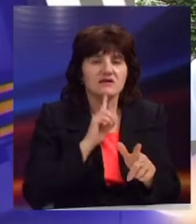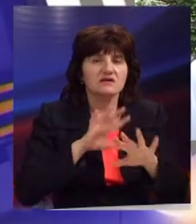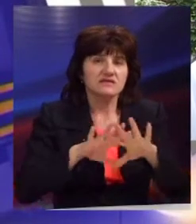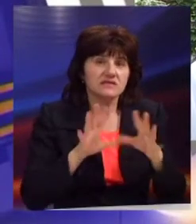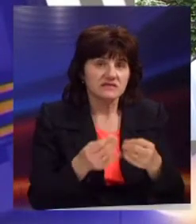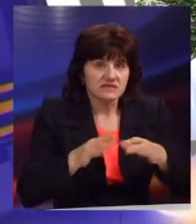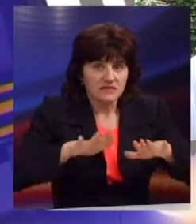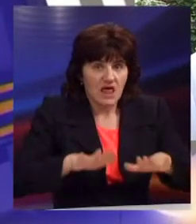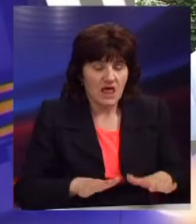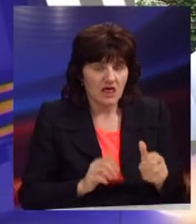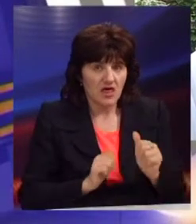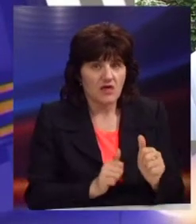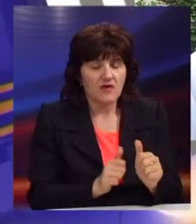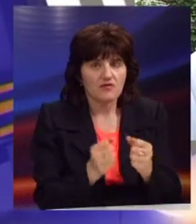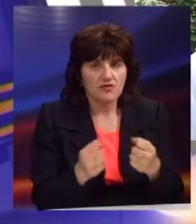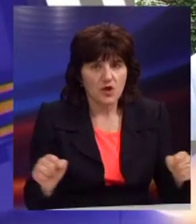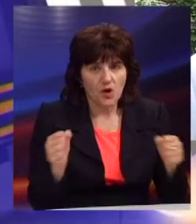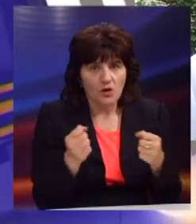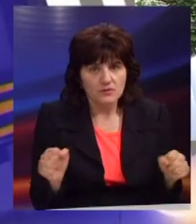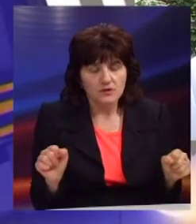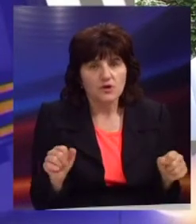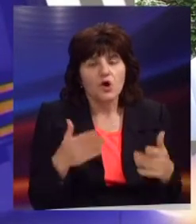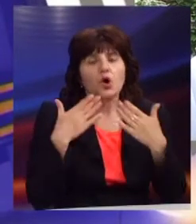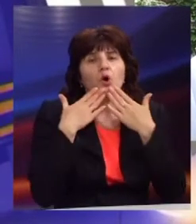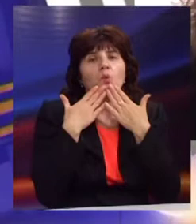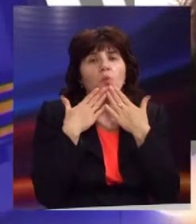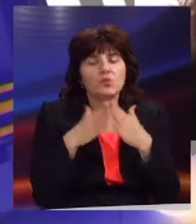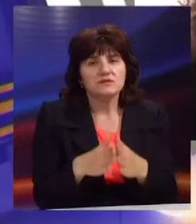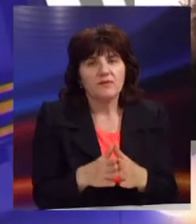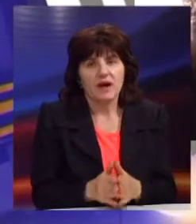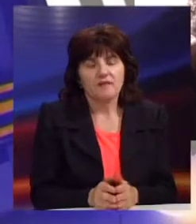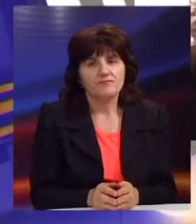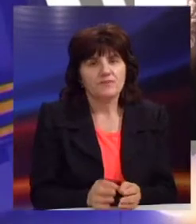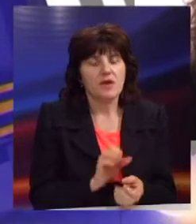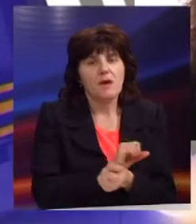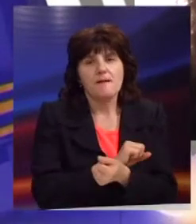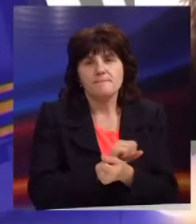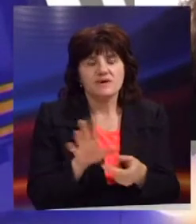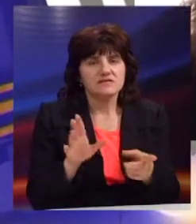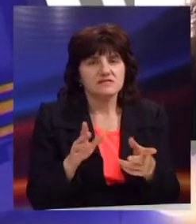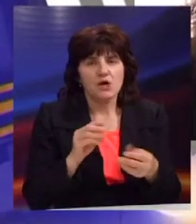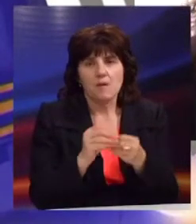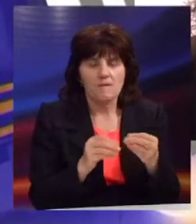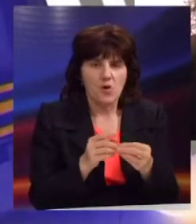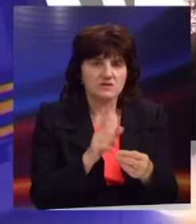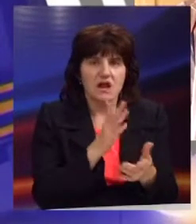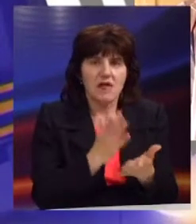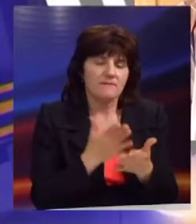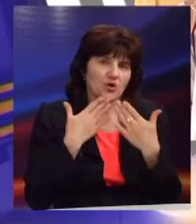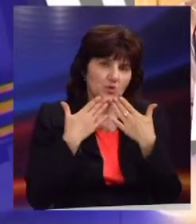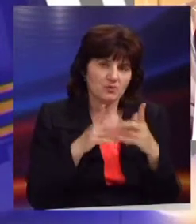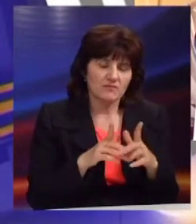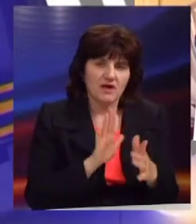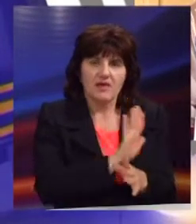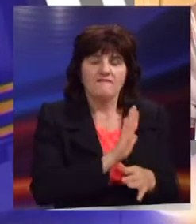kad budemo seli. I u to smo uspeli. Bez podrške porodice Nenad ne bi bio tu gde